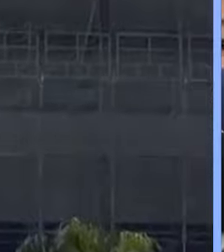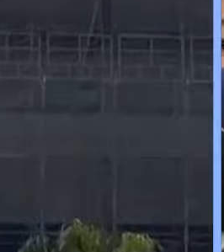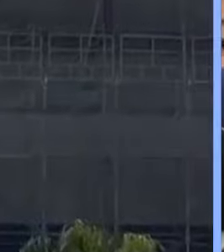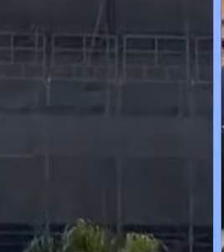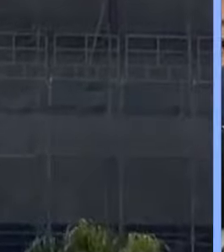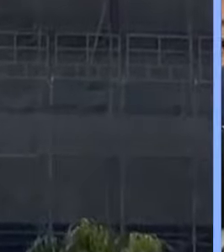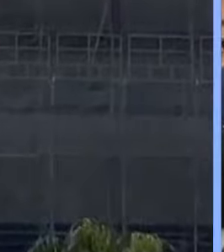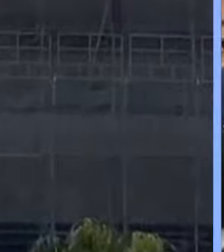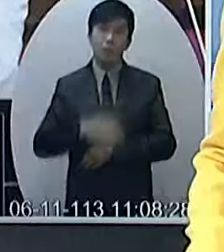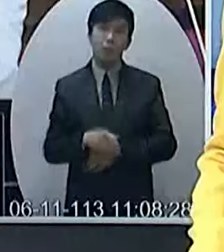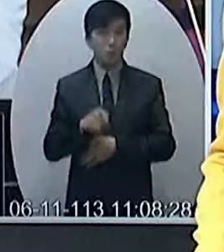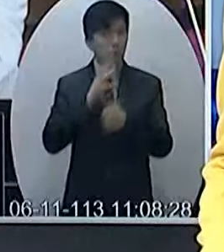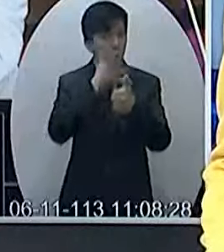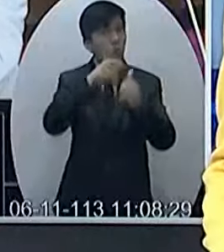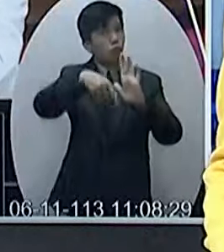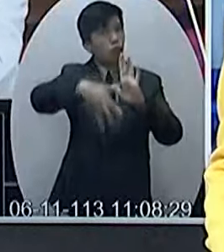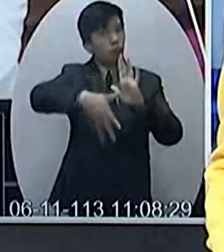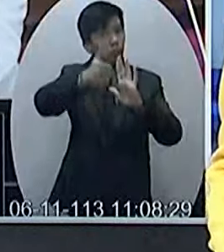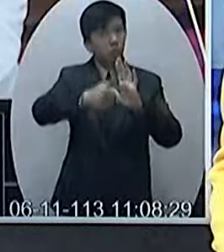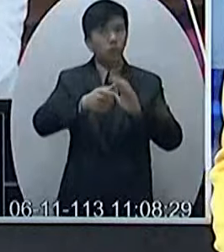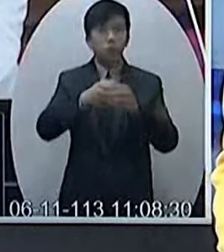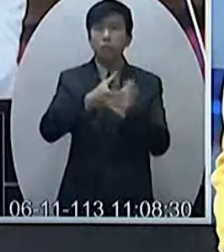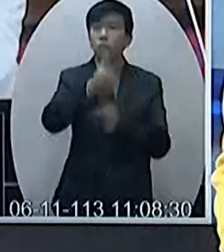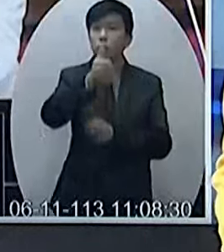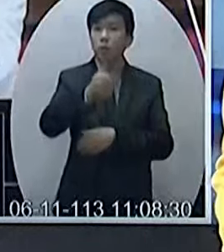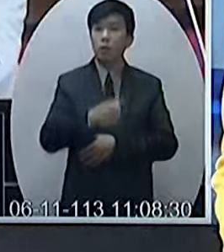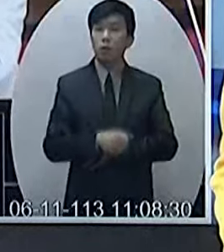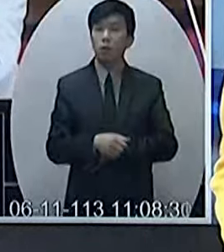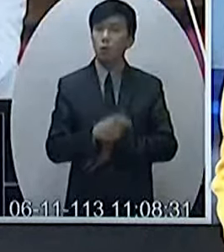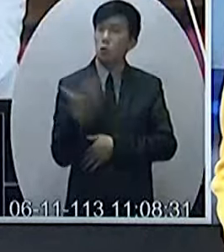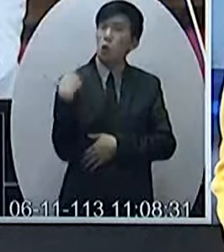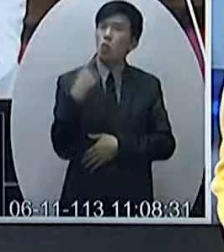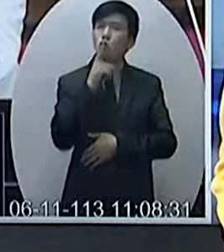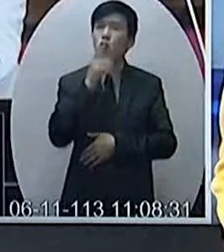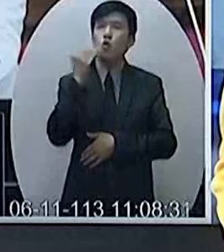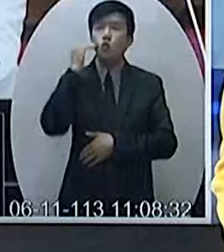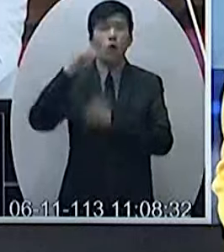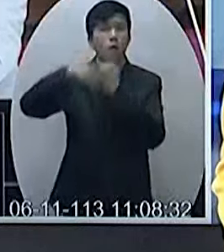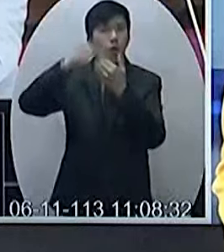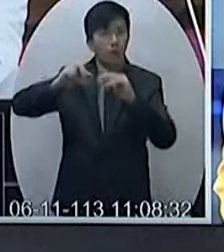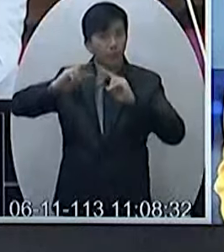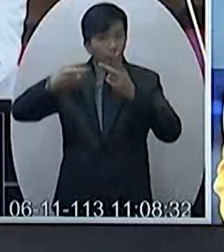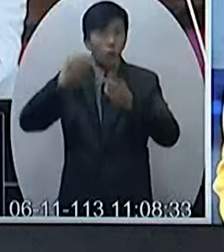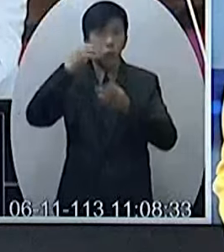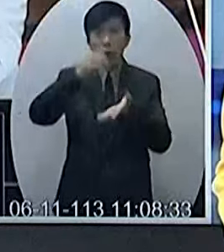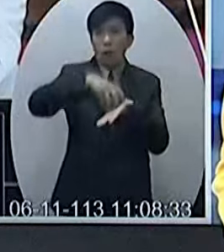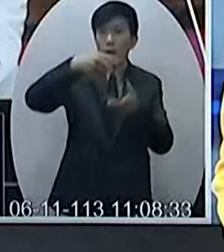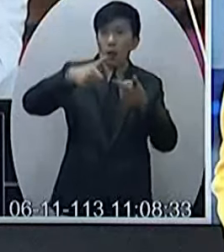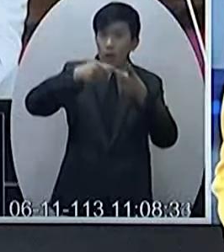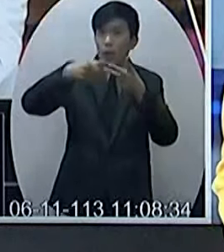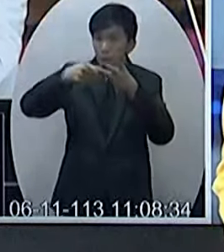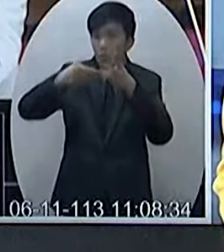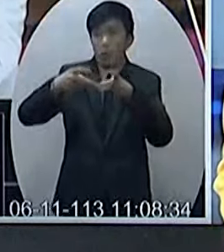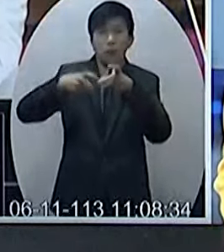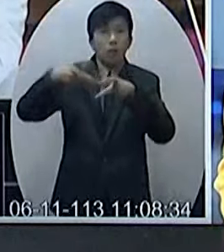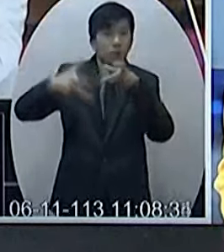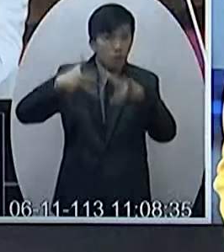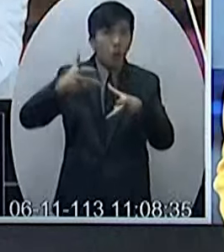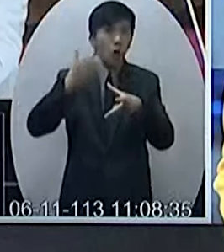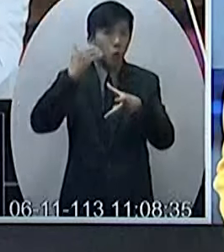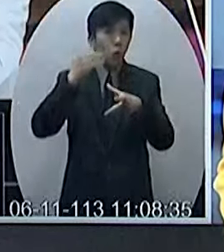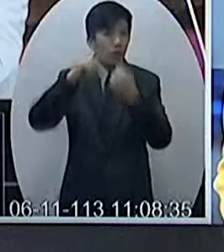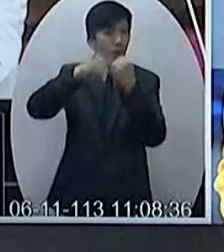把关者。 经济部长郭智辉之前被询时说，修法如果通过，核二核三厂可以延役20-30年。不过在跟